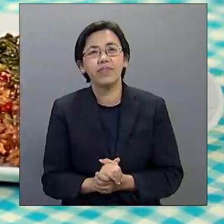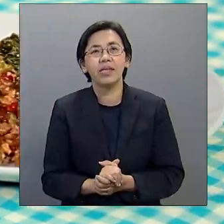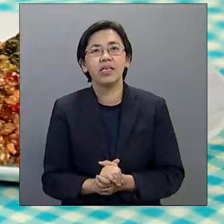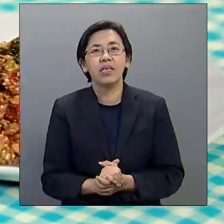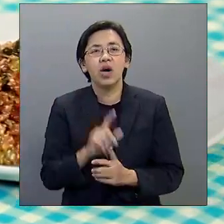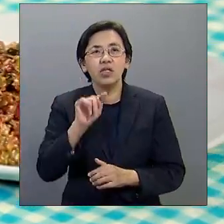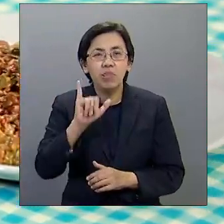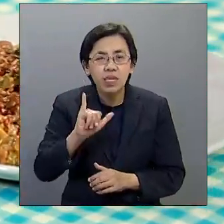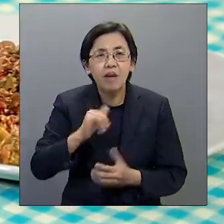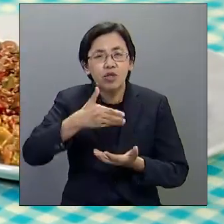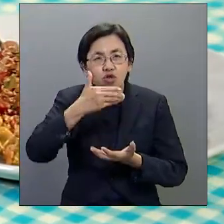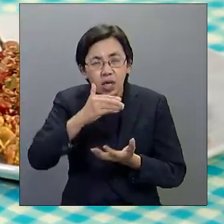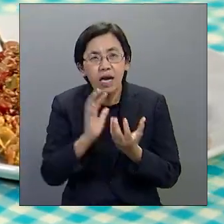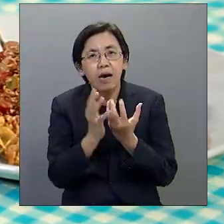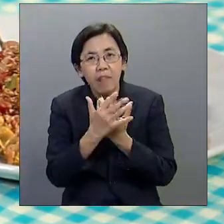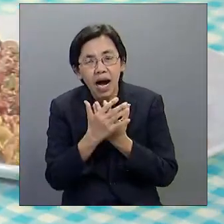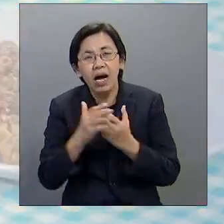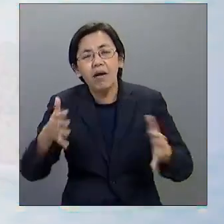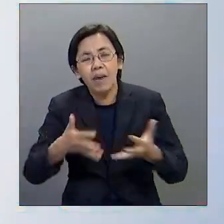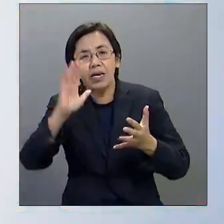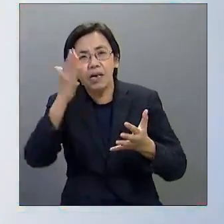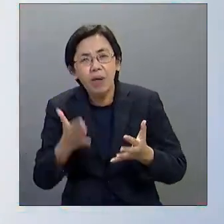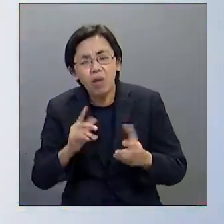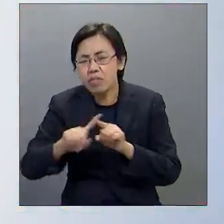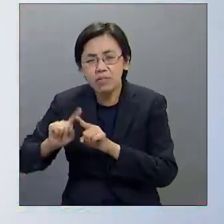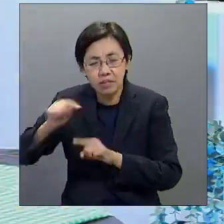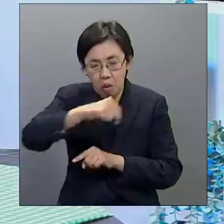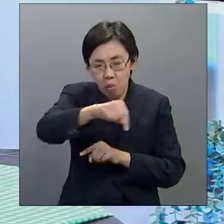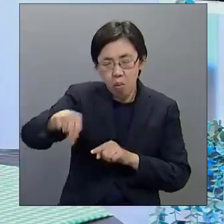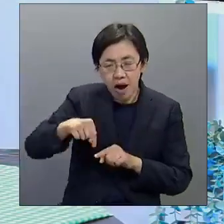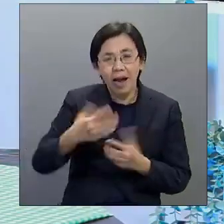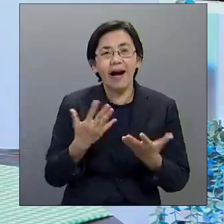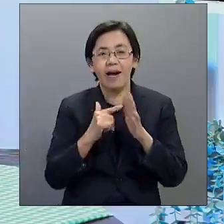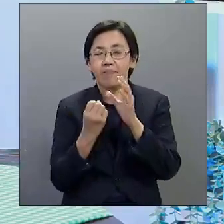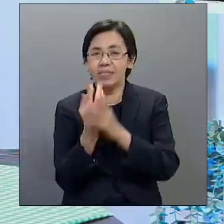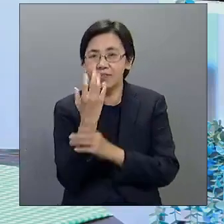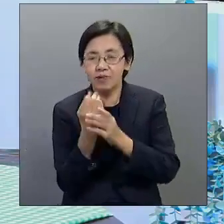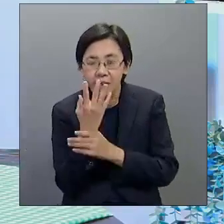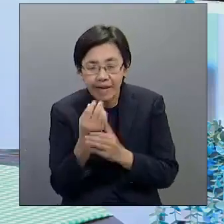ำพริกทั้งหลายแหล่หรือผัดกะเพราพวกนี้ก็จะมีเครื่องเทศสมุนไพรที่ช่วยใน